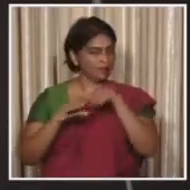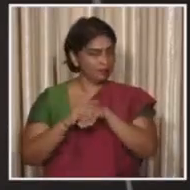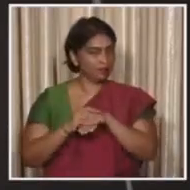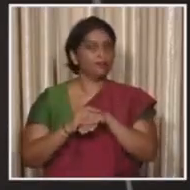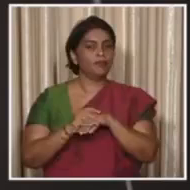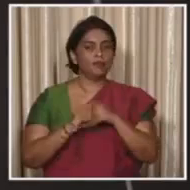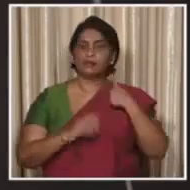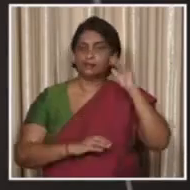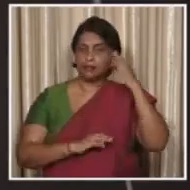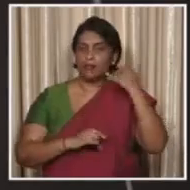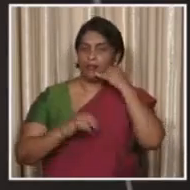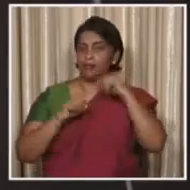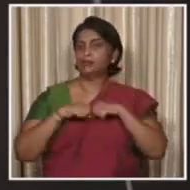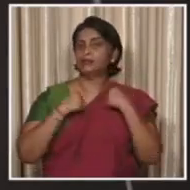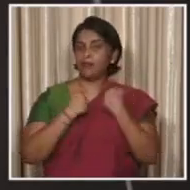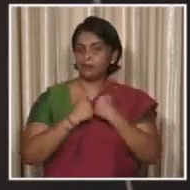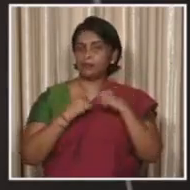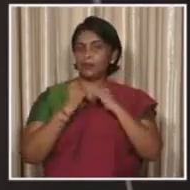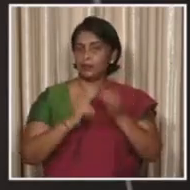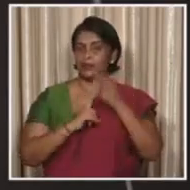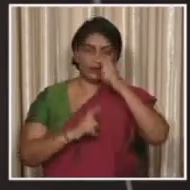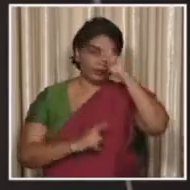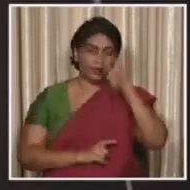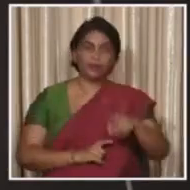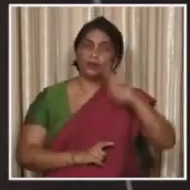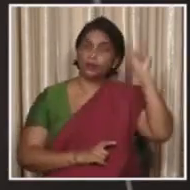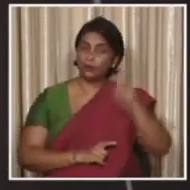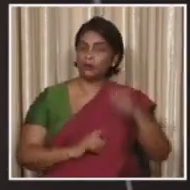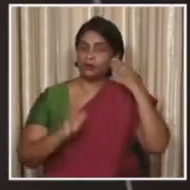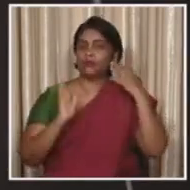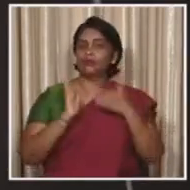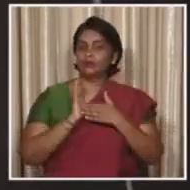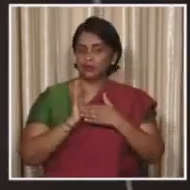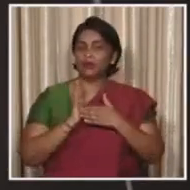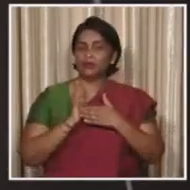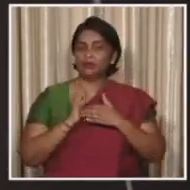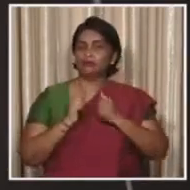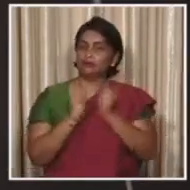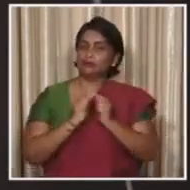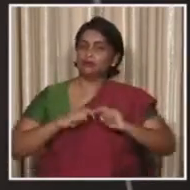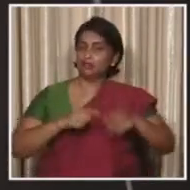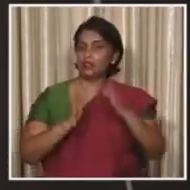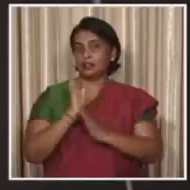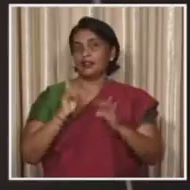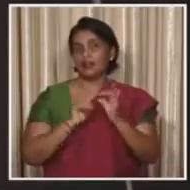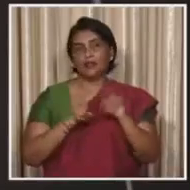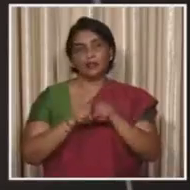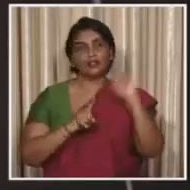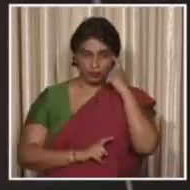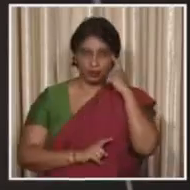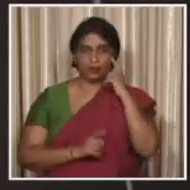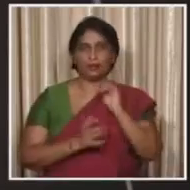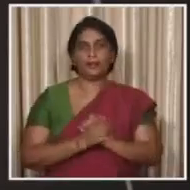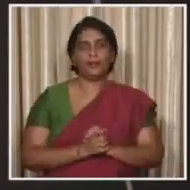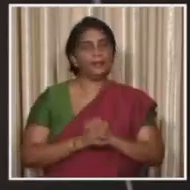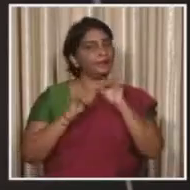මේ විශේෂයෙන්ම සමගි ජන බලවේගයේ සජිත් ප්‍රේමදාස මැතිතුමාගේ ජයග්‍රහණය වෙනුවෙන් ඉදිරියෙන් ඉඳලා වැඩ කරන මන්ත්‍රීවරයෙක් කියන එක හැම එක්කෙනාම